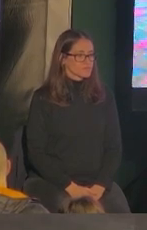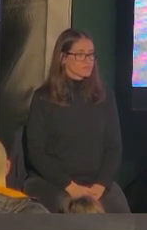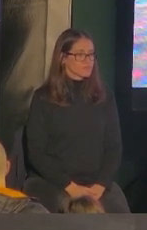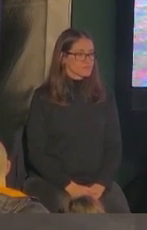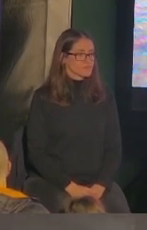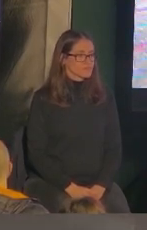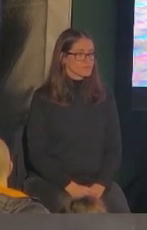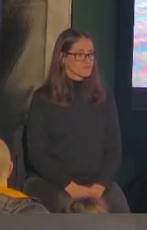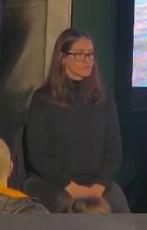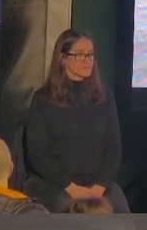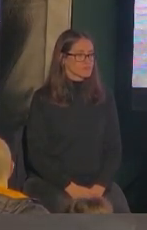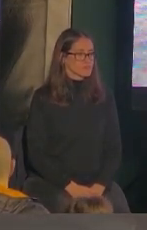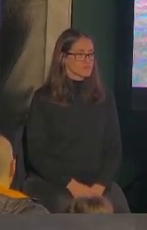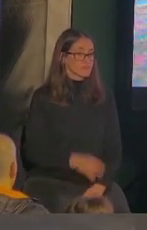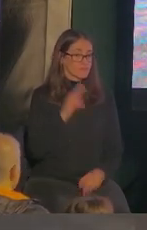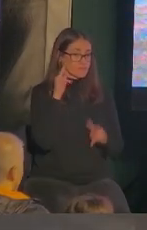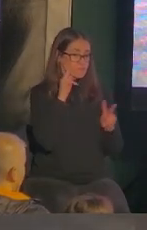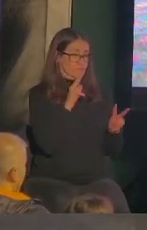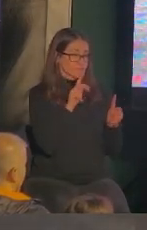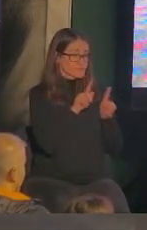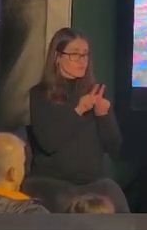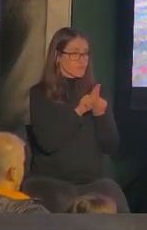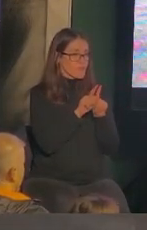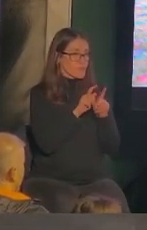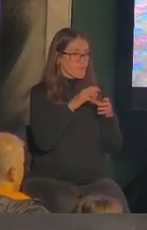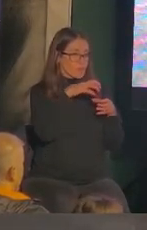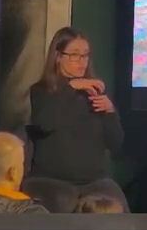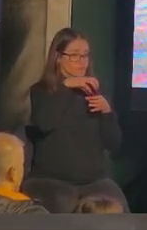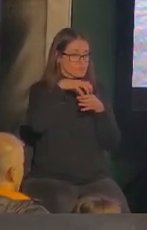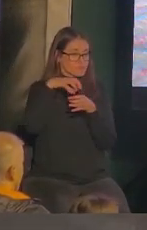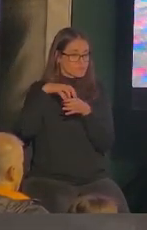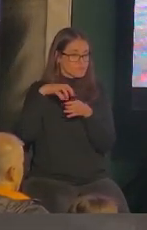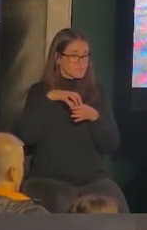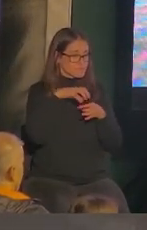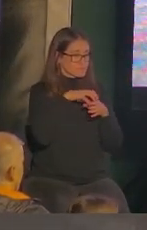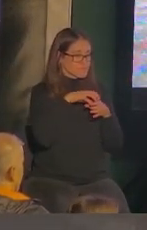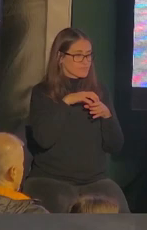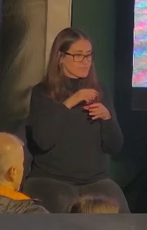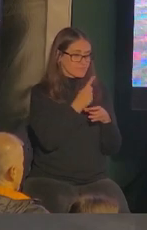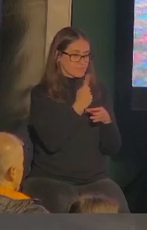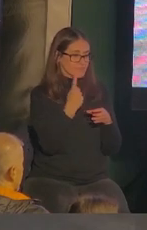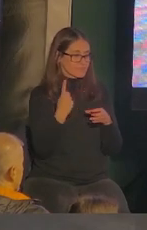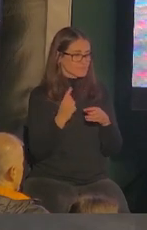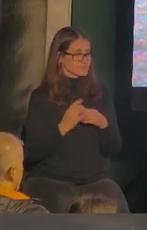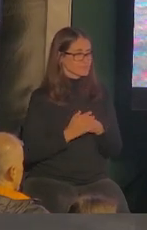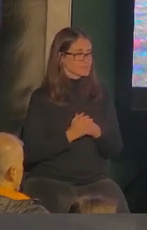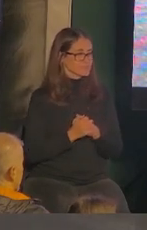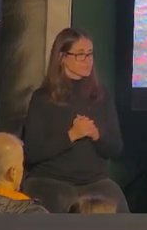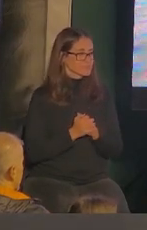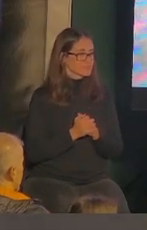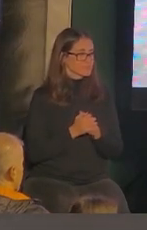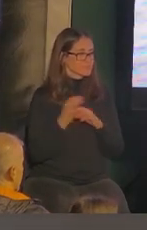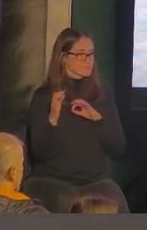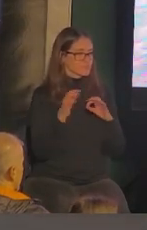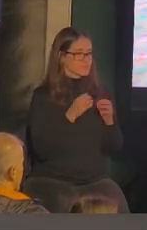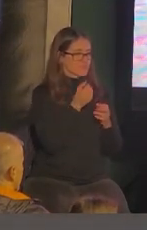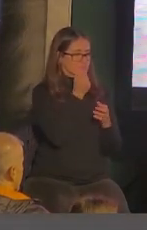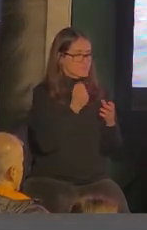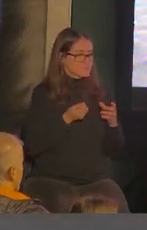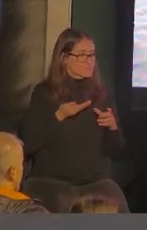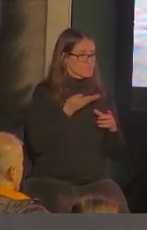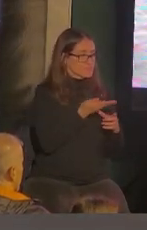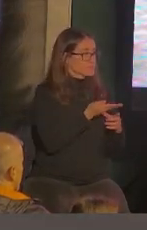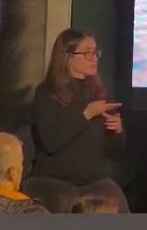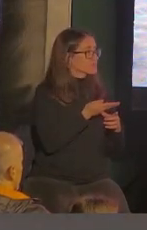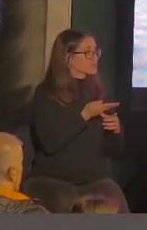I quedaran com petits cupcakes. Ara els ficaré al forn. No sé si estan